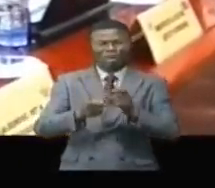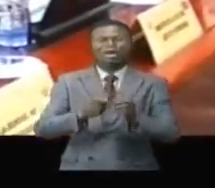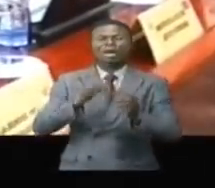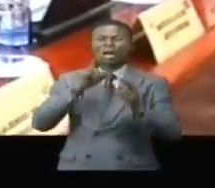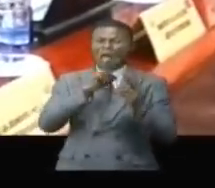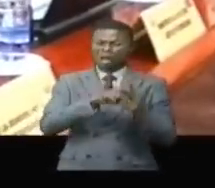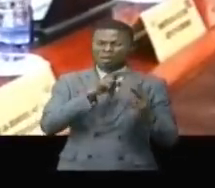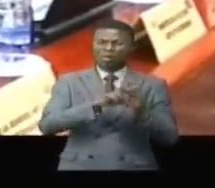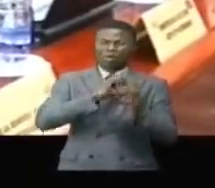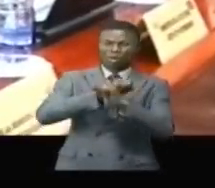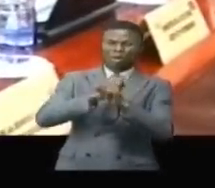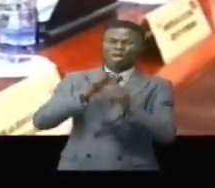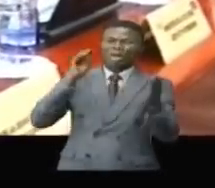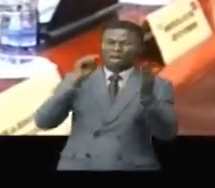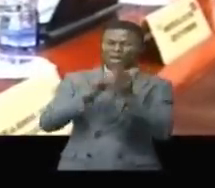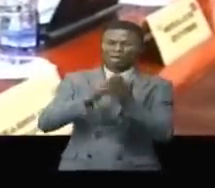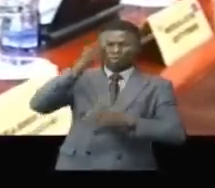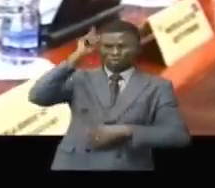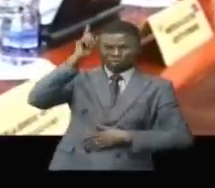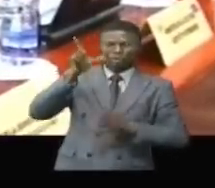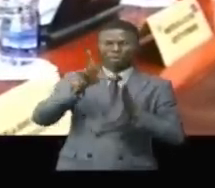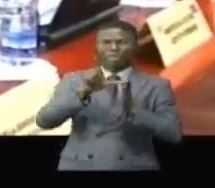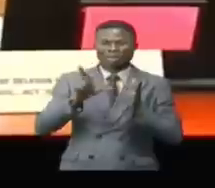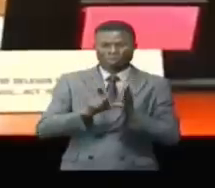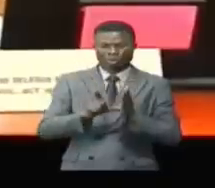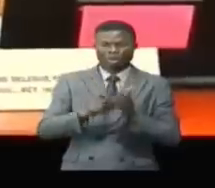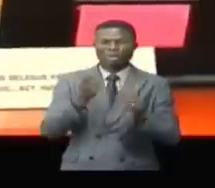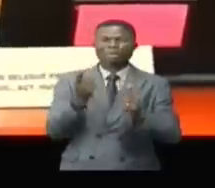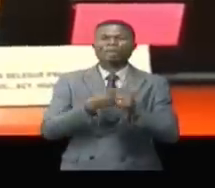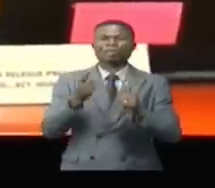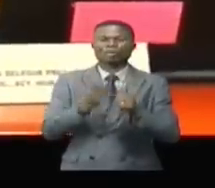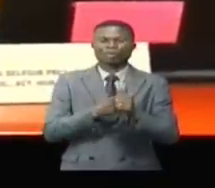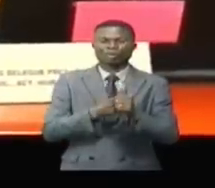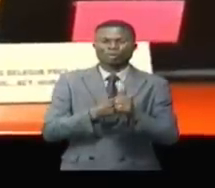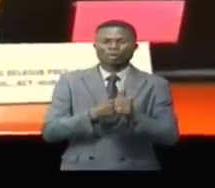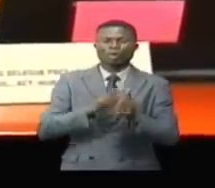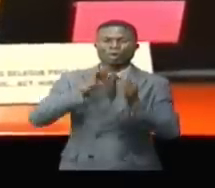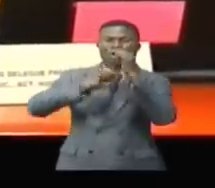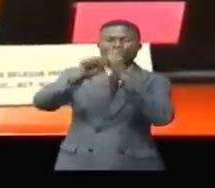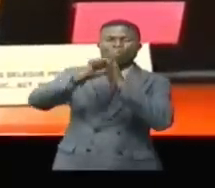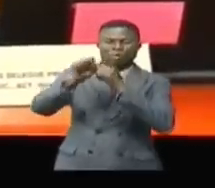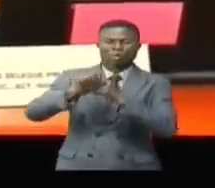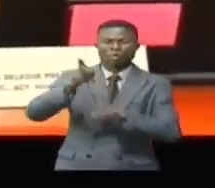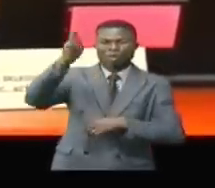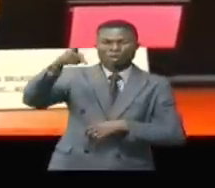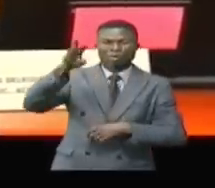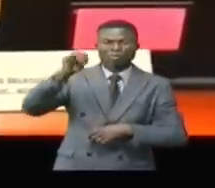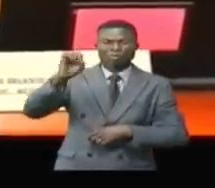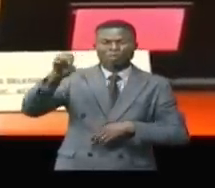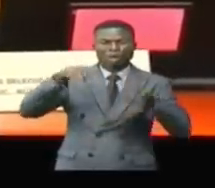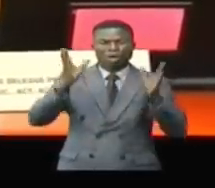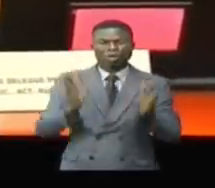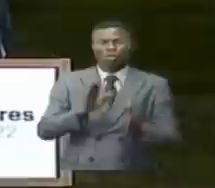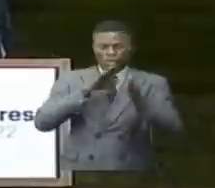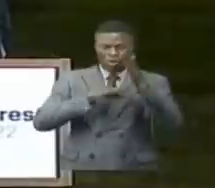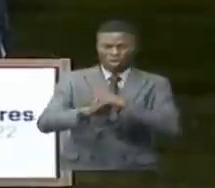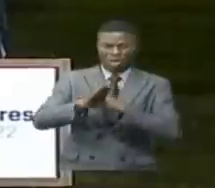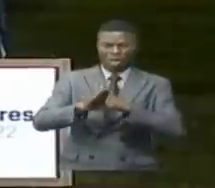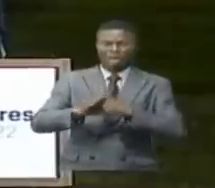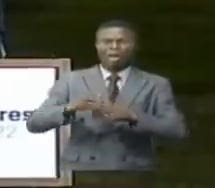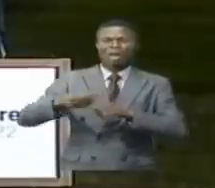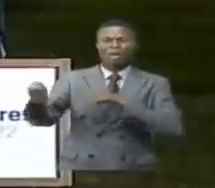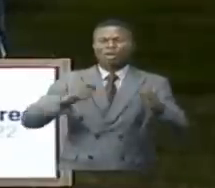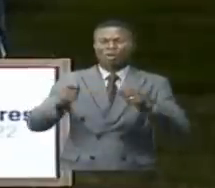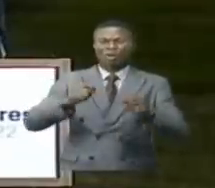préservant l'objet primordial de la loi. En l'occurrence, la promotion des PME congolaises pour accéder au marché des sous-traitances